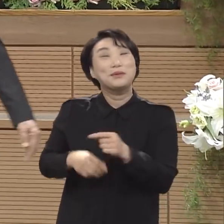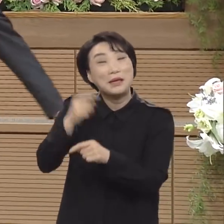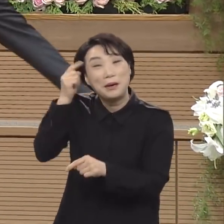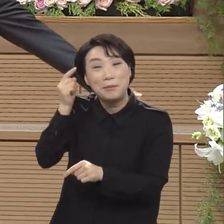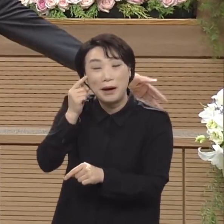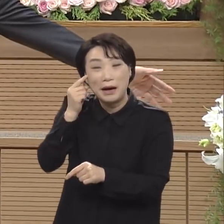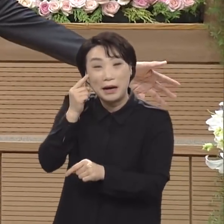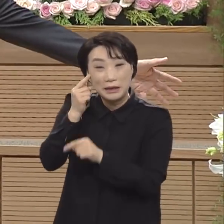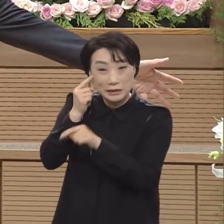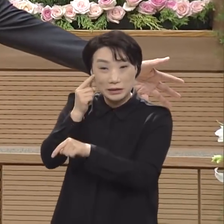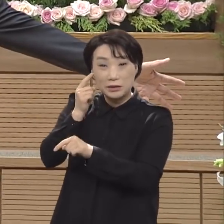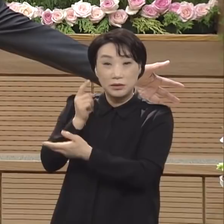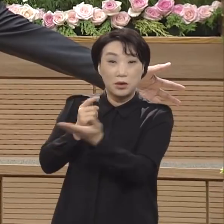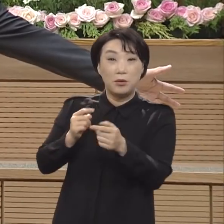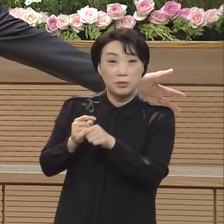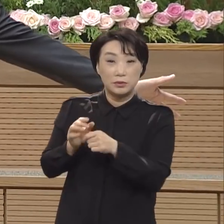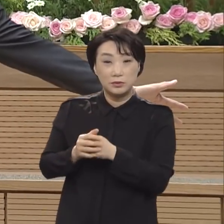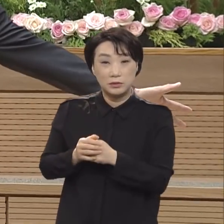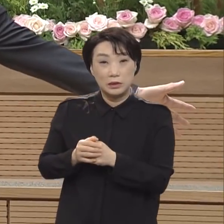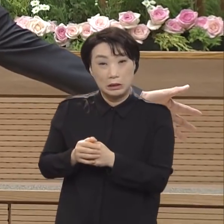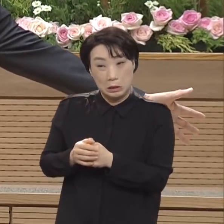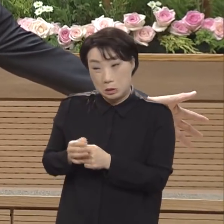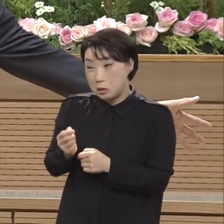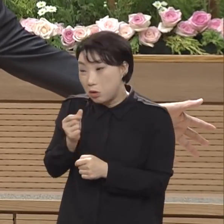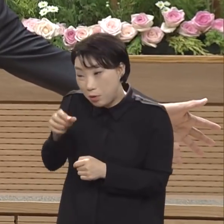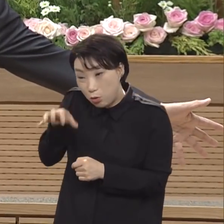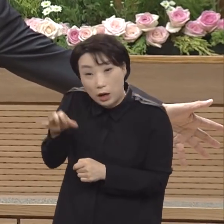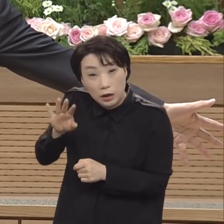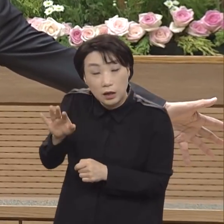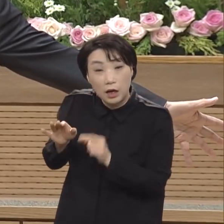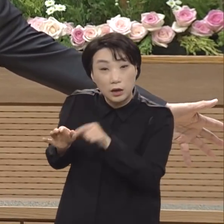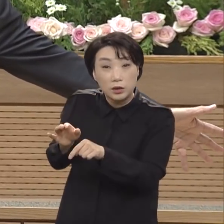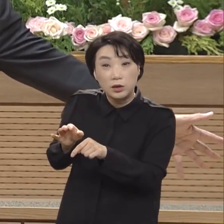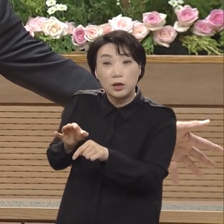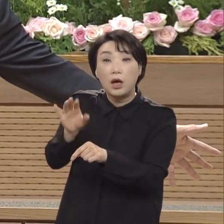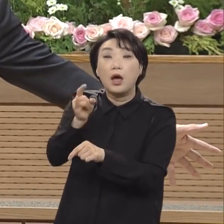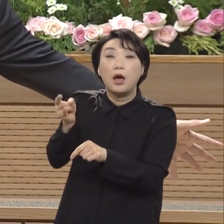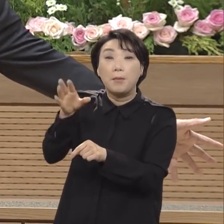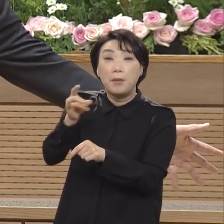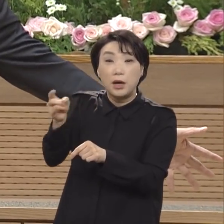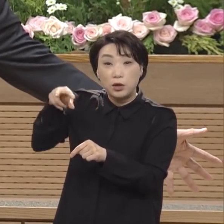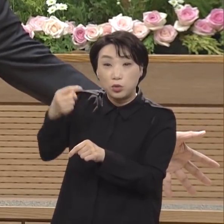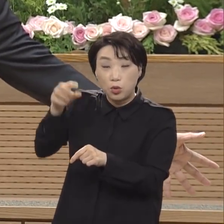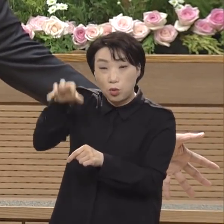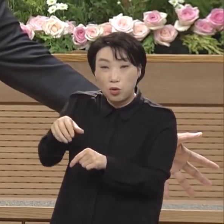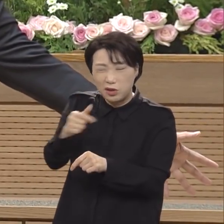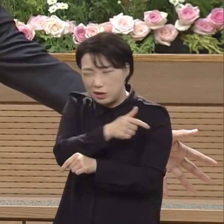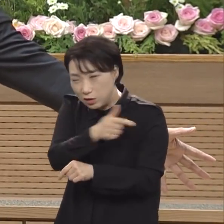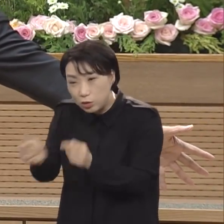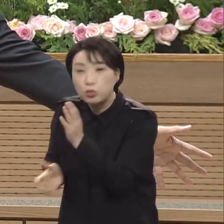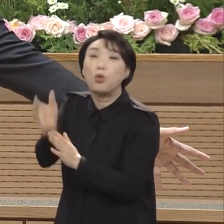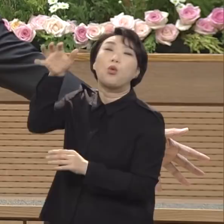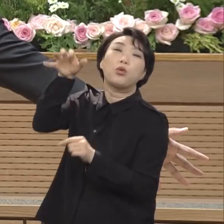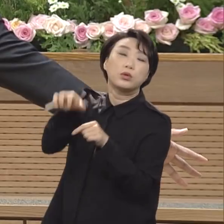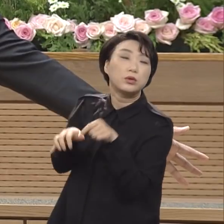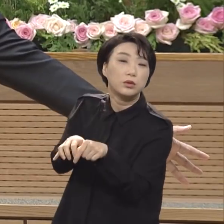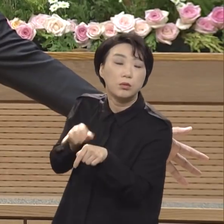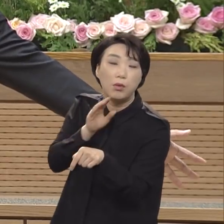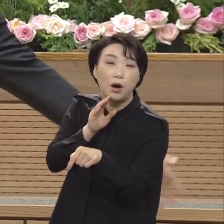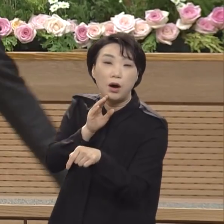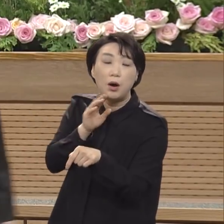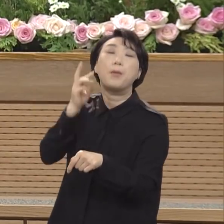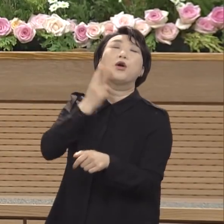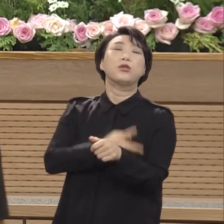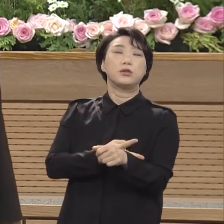에베소라는 큰 대도시가 그때 완전하게 바울을 통해 복음화가